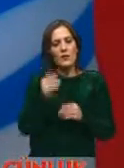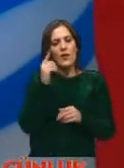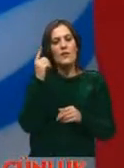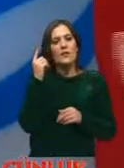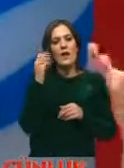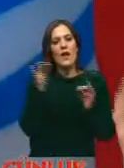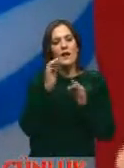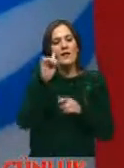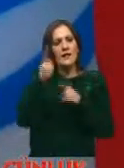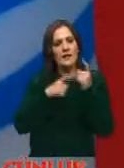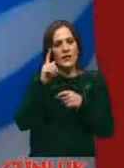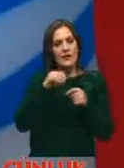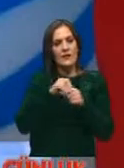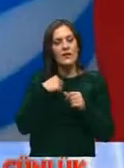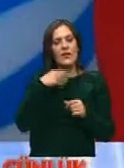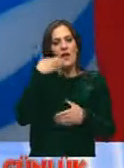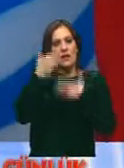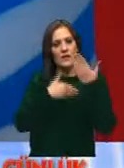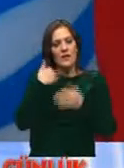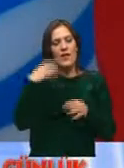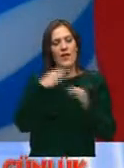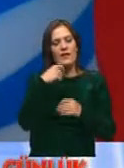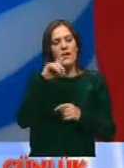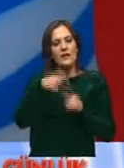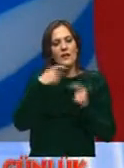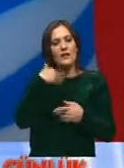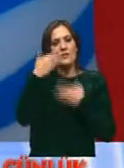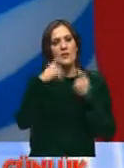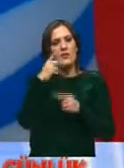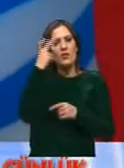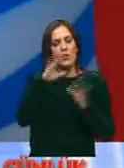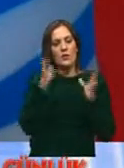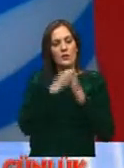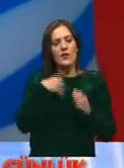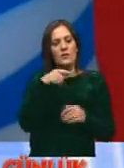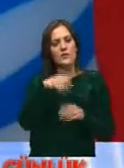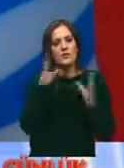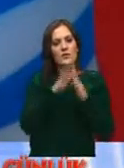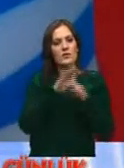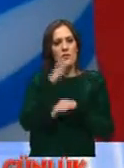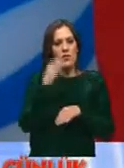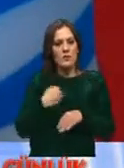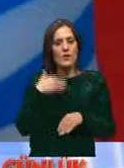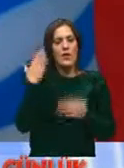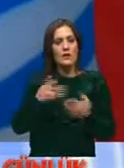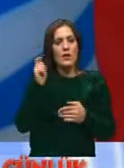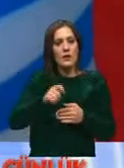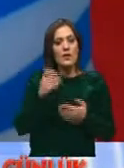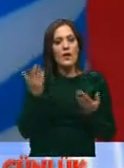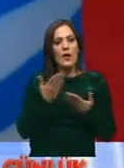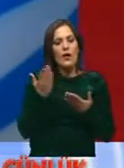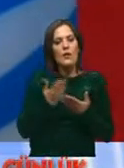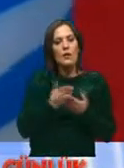işte erken tanı vurgulanan, erken tanının vurgulandığı bir koromuzdur. Kendisi de bu koromuzun şefi olmayı kabul etti. Ama